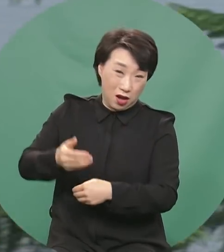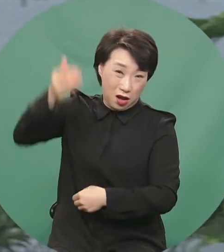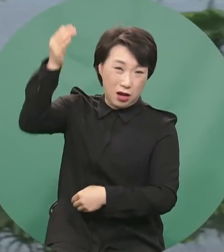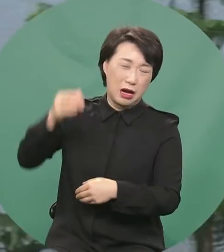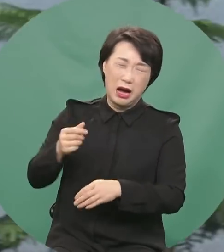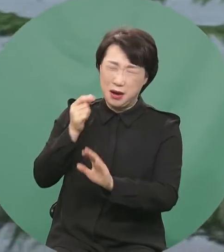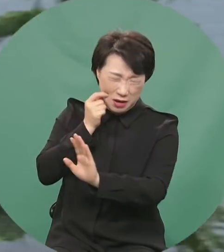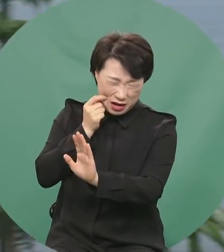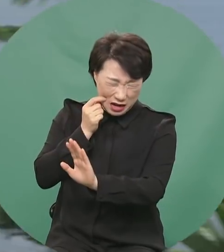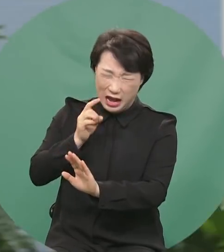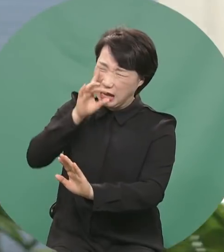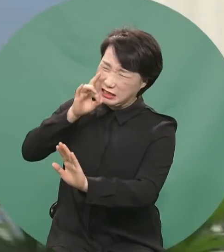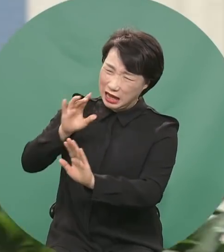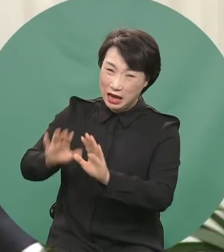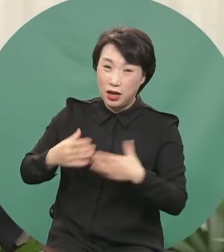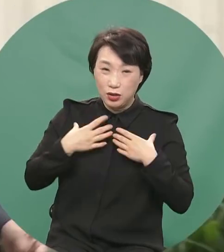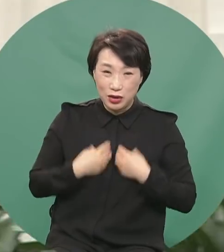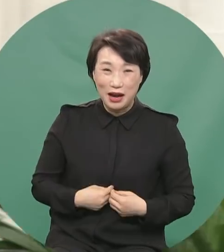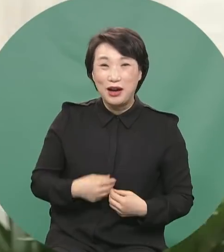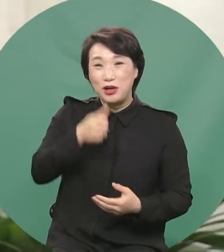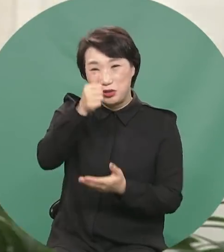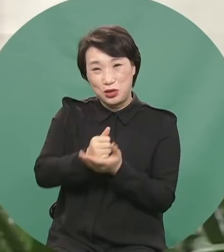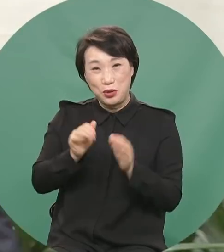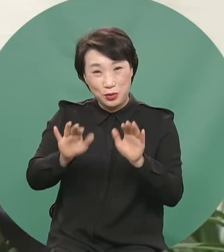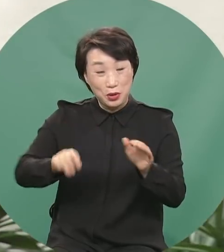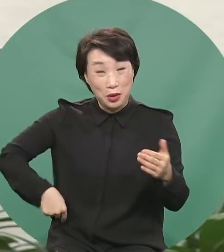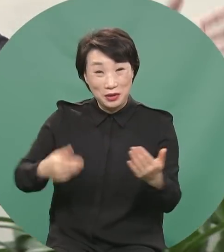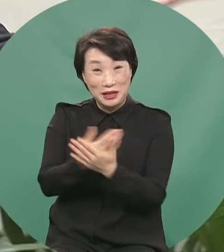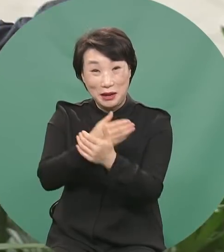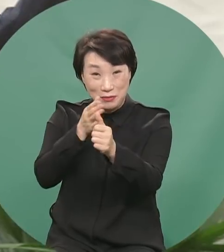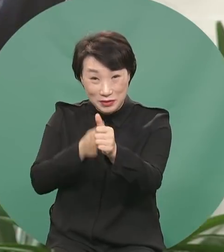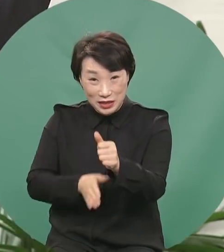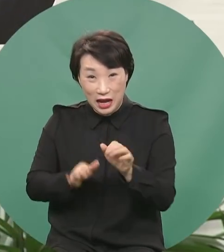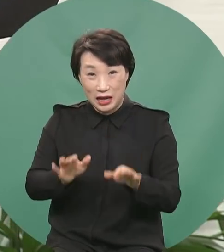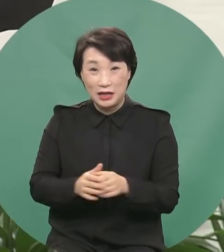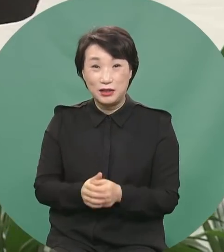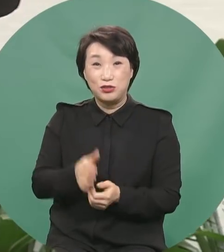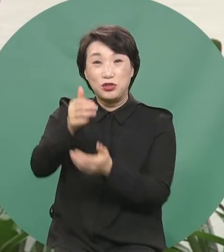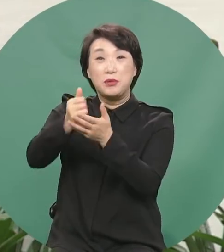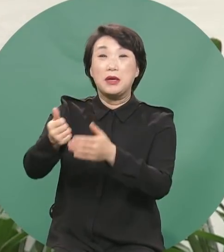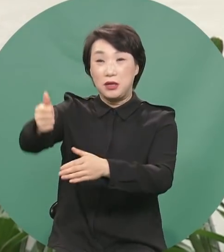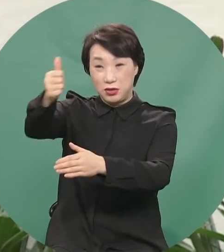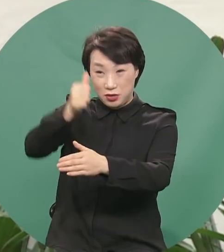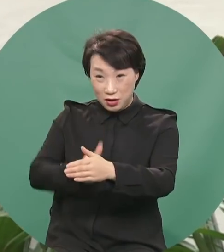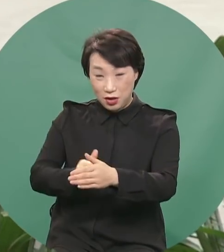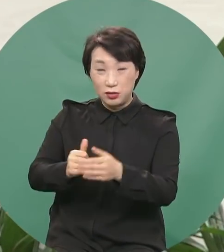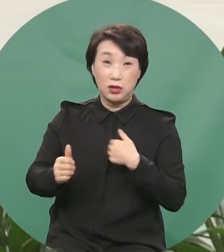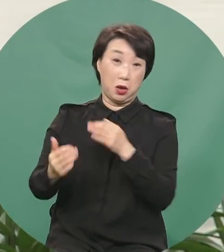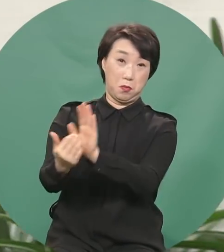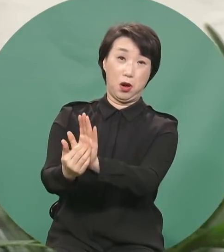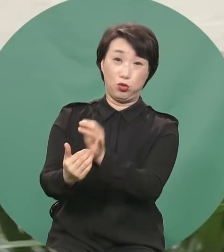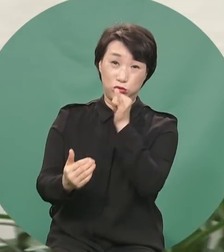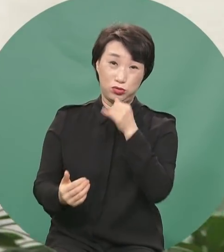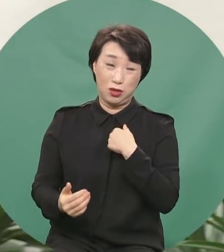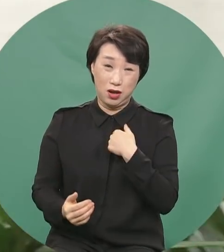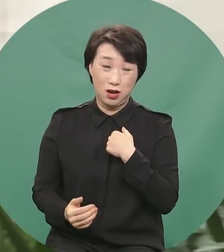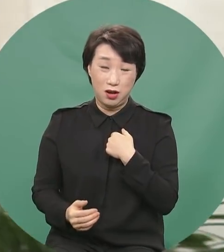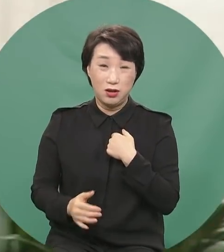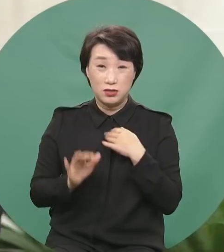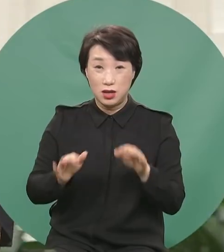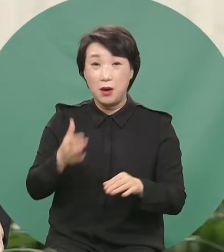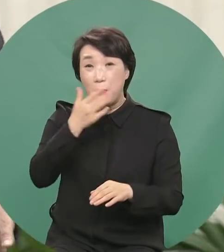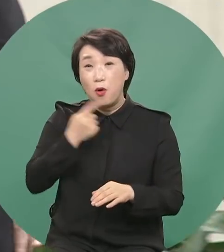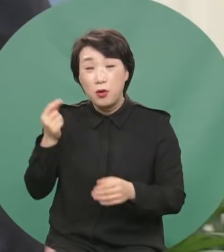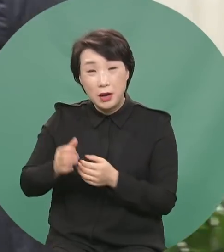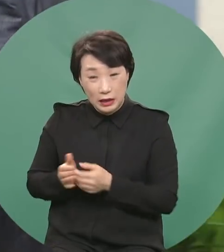없다고 안 된다고 좌절했던 죄 회개하라. 주님이 들어오시는 길을 왜 가로막고 복음의 길을